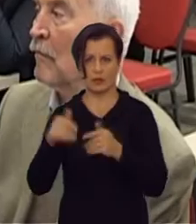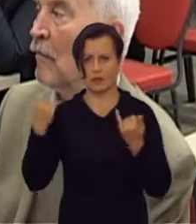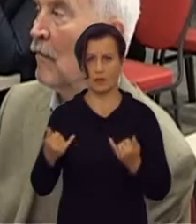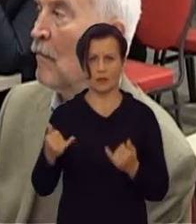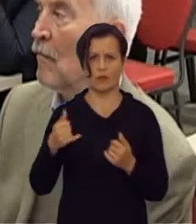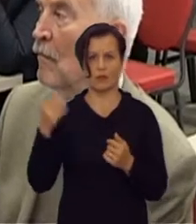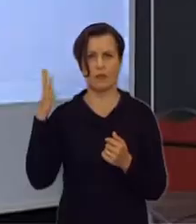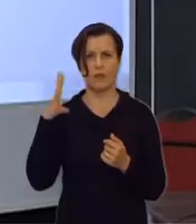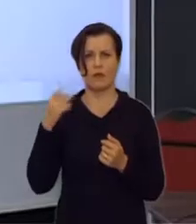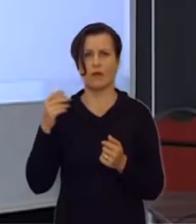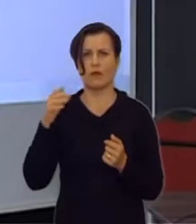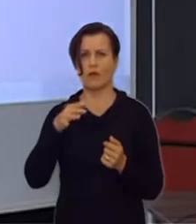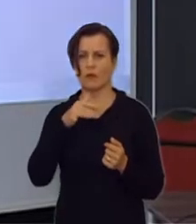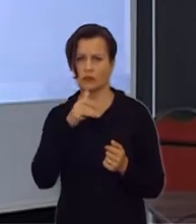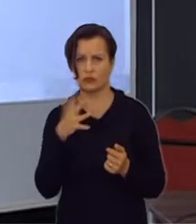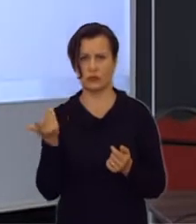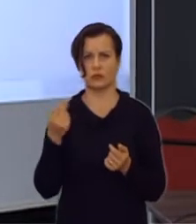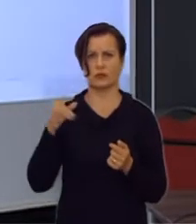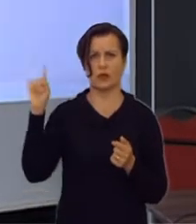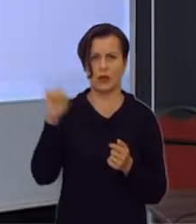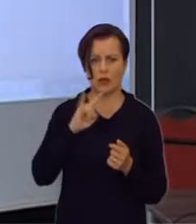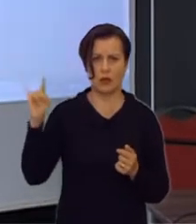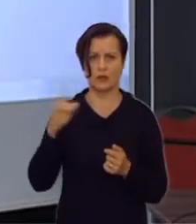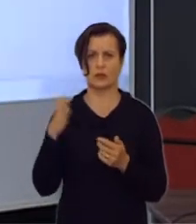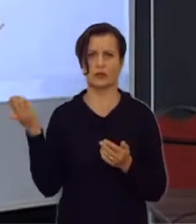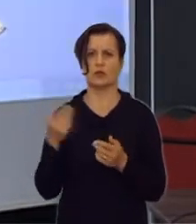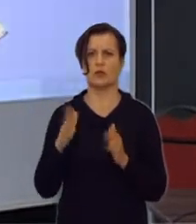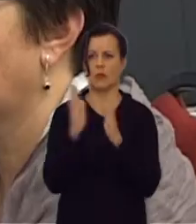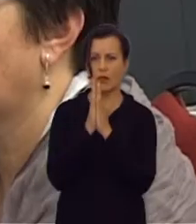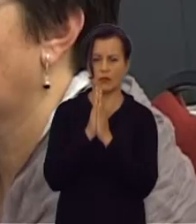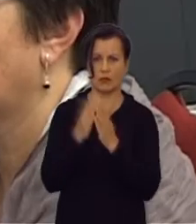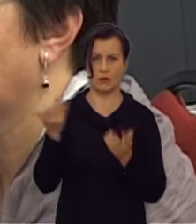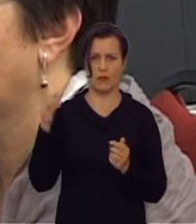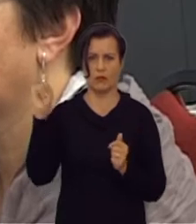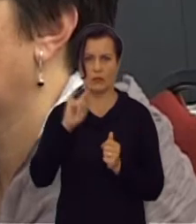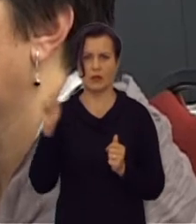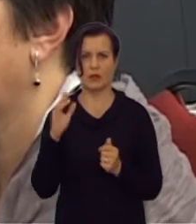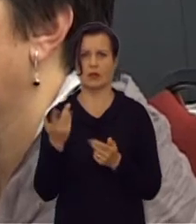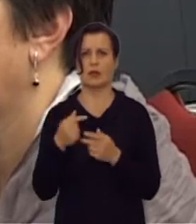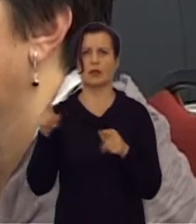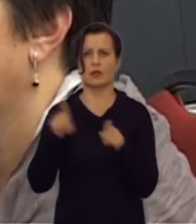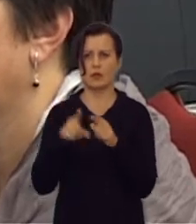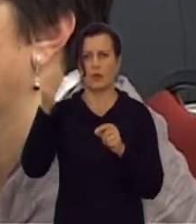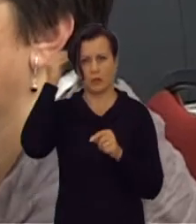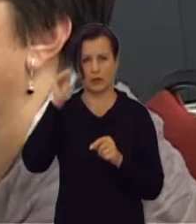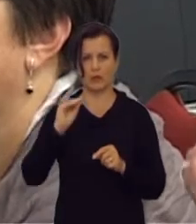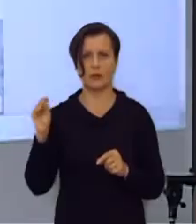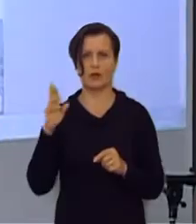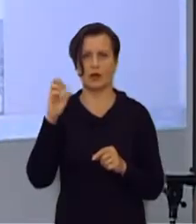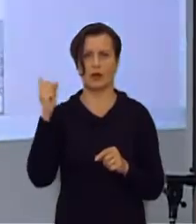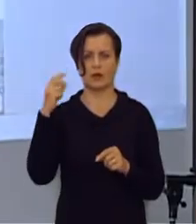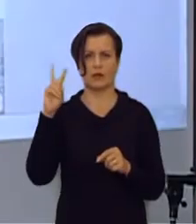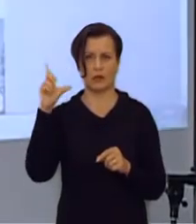gatvės, vokiečių, žydų, aikštės, pastatai, bažnyčios, maldos namai ir pavardės dar primena miesto savininkus